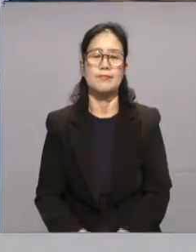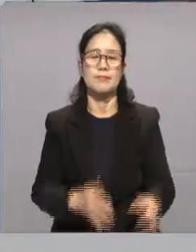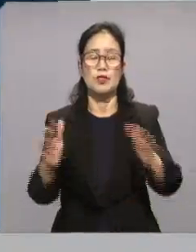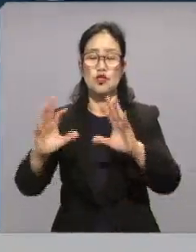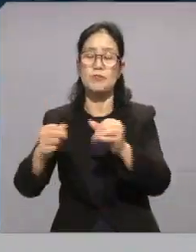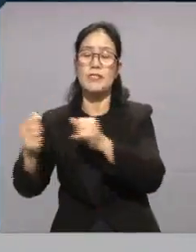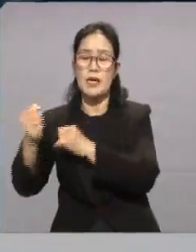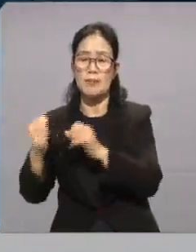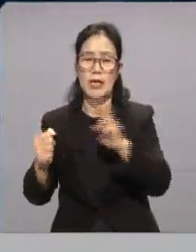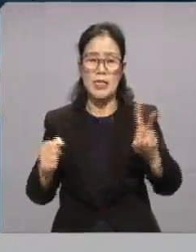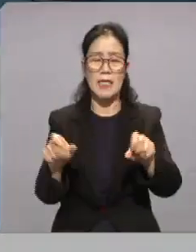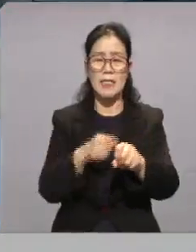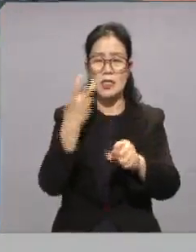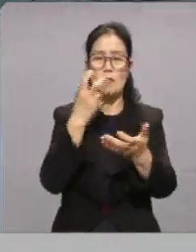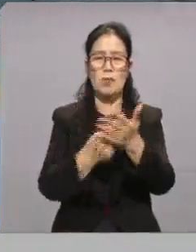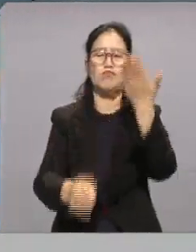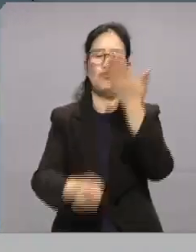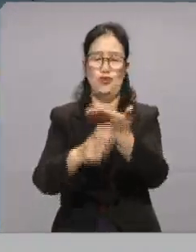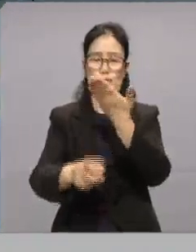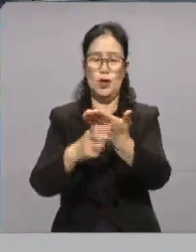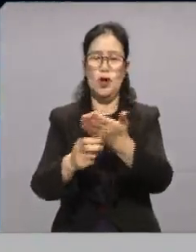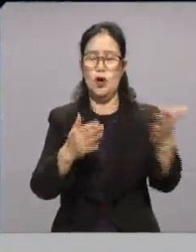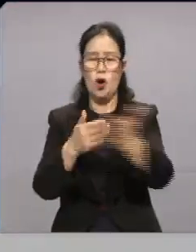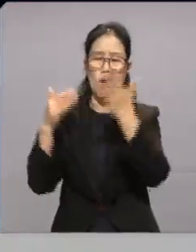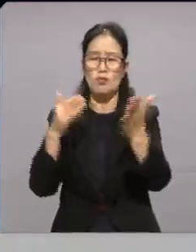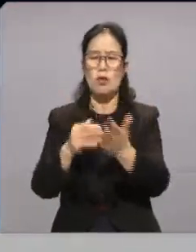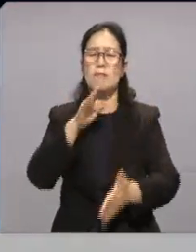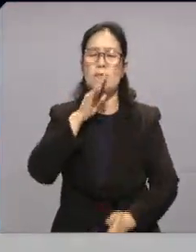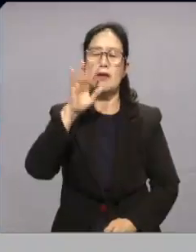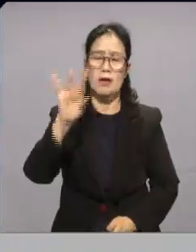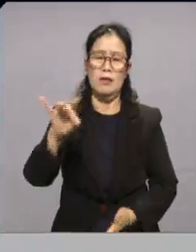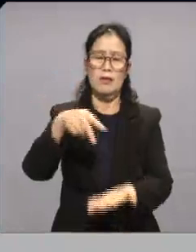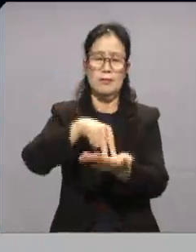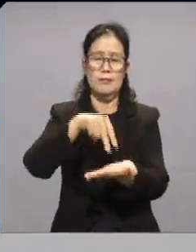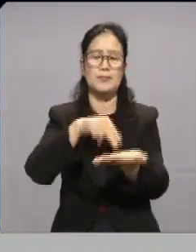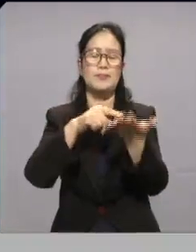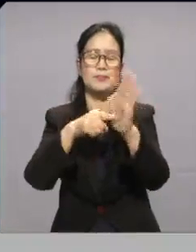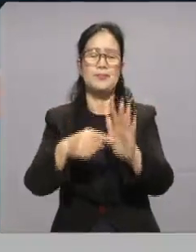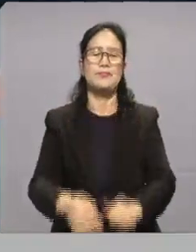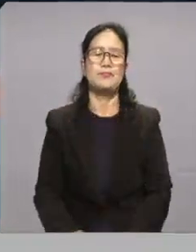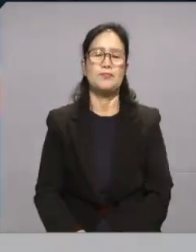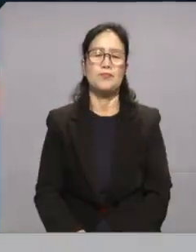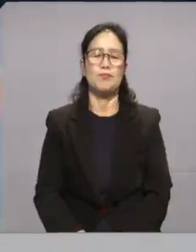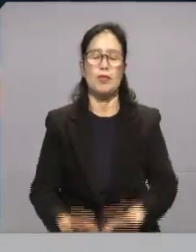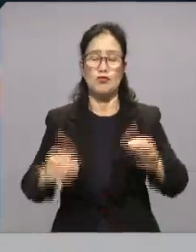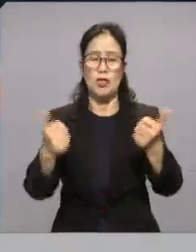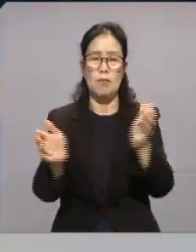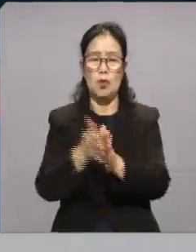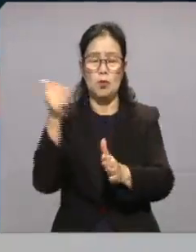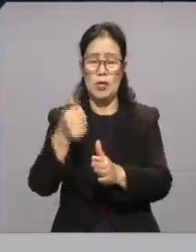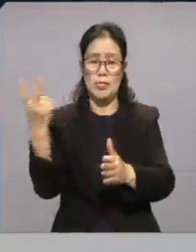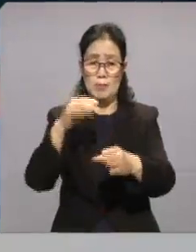국민의 힘은 야당의 특권 법안이 위헌적이고 행사는 당연하다는 입장을 밝혔습니다 이어질 국회 본회의